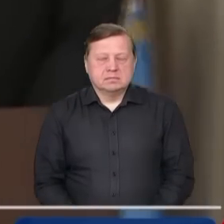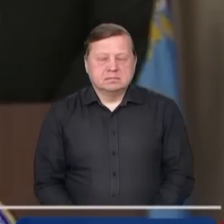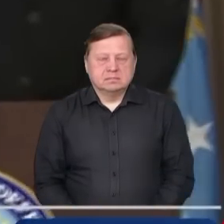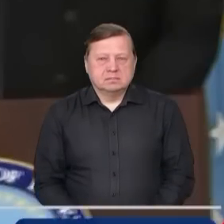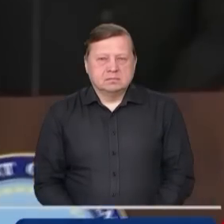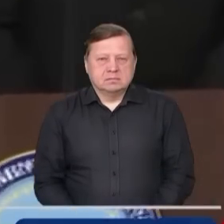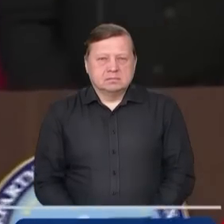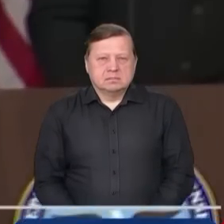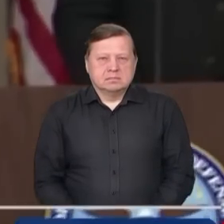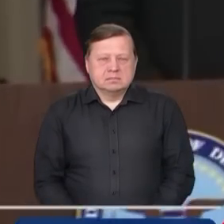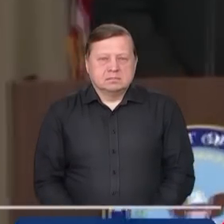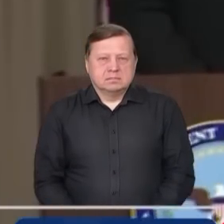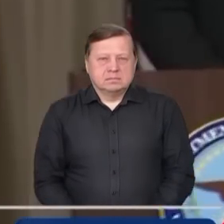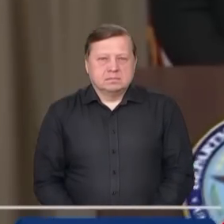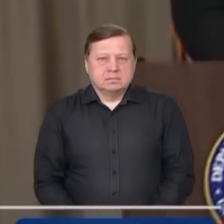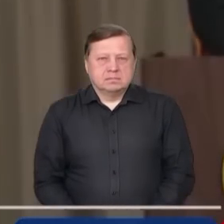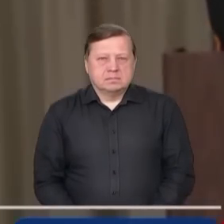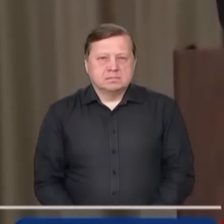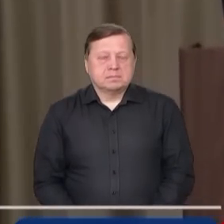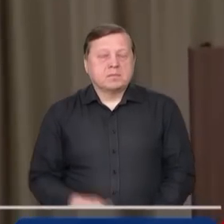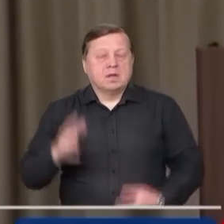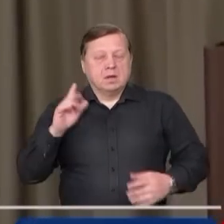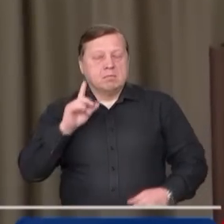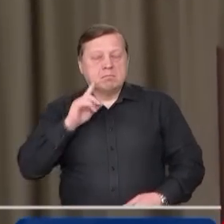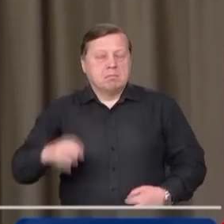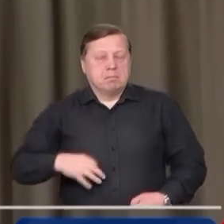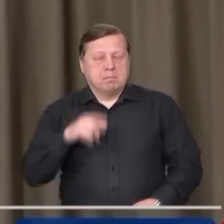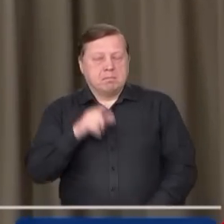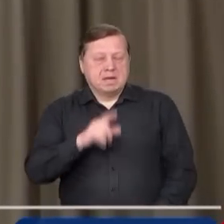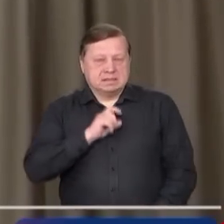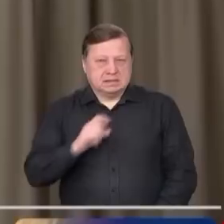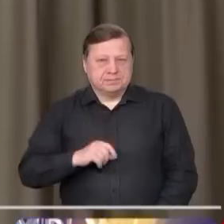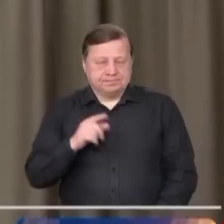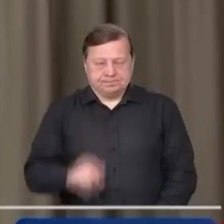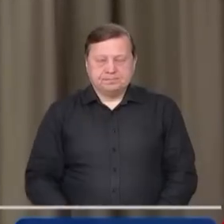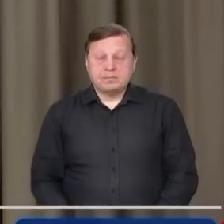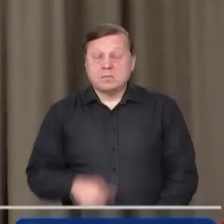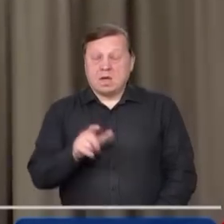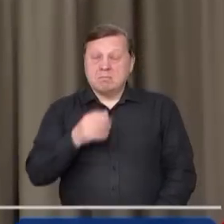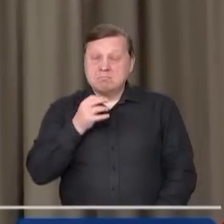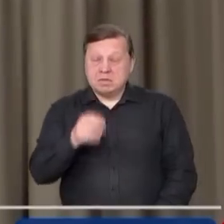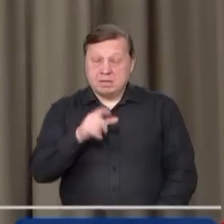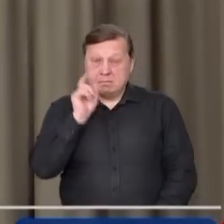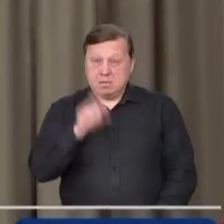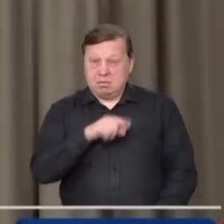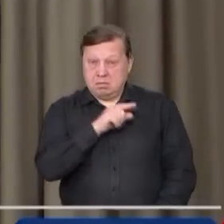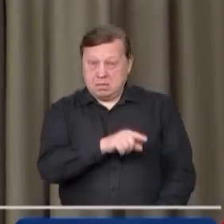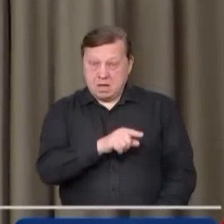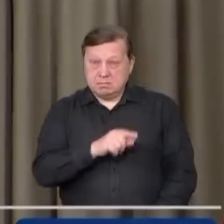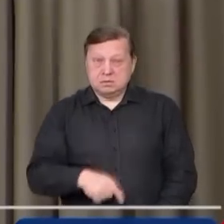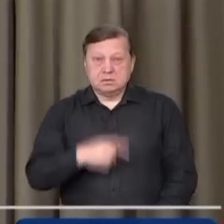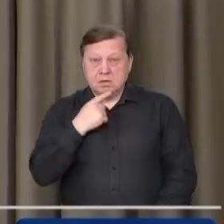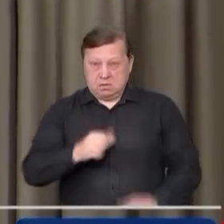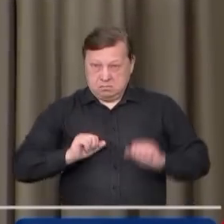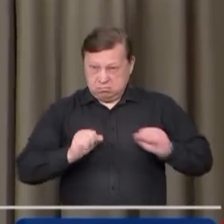Od CDF. Dziękuję. Panie sekretarzu, czy Niemcy dokładają wystarczających wysiłków, żeby wykazać swoje przywództwo w